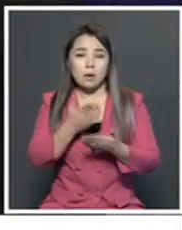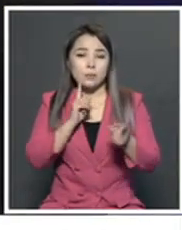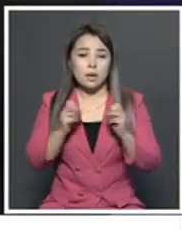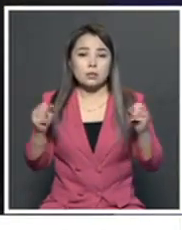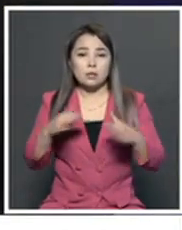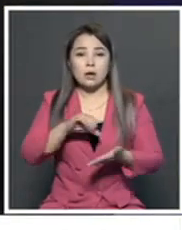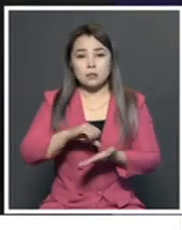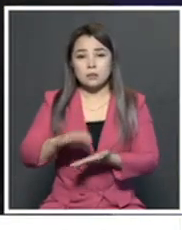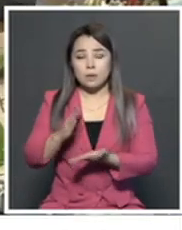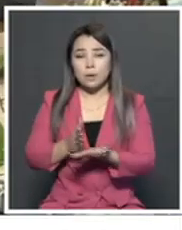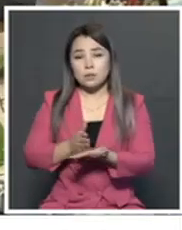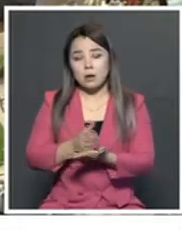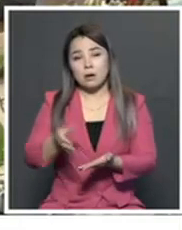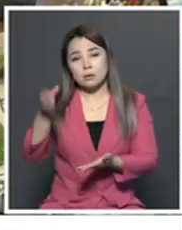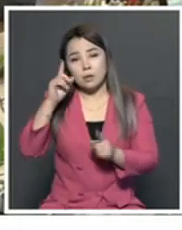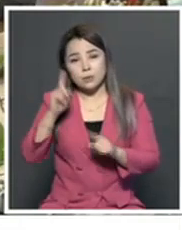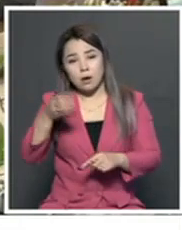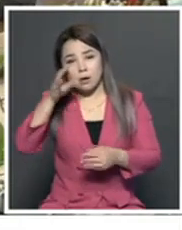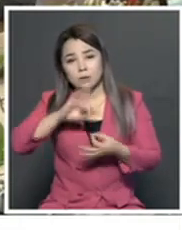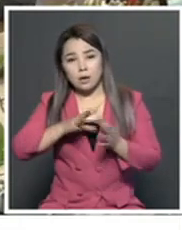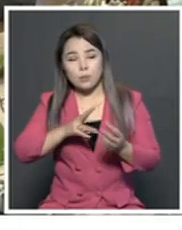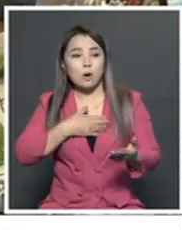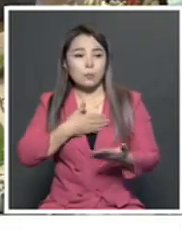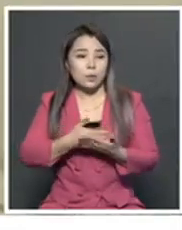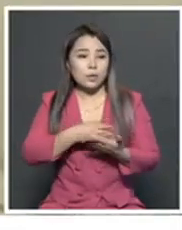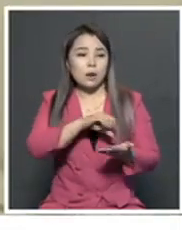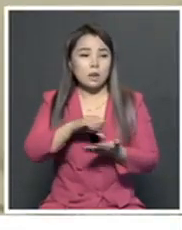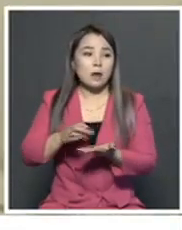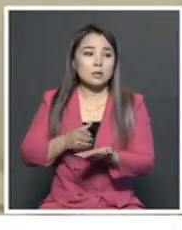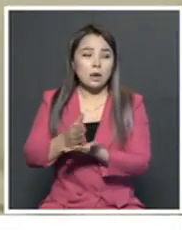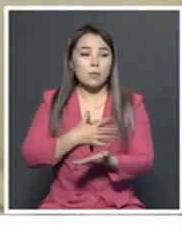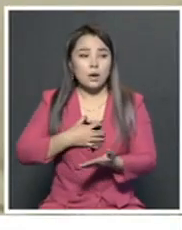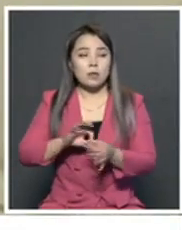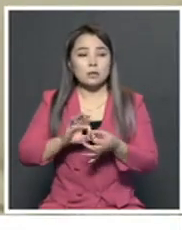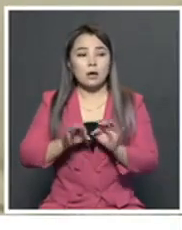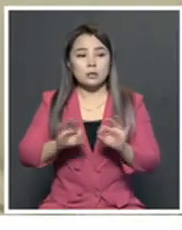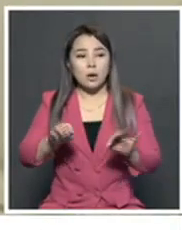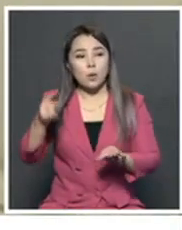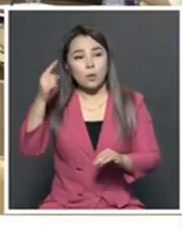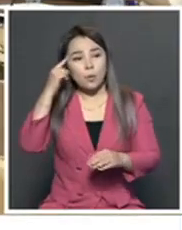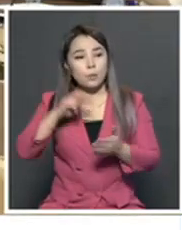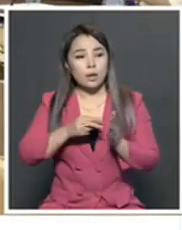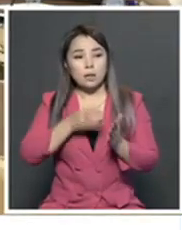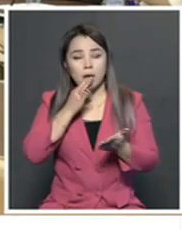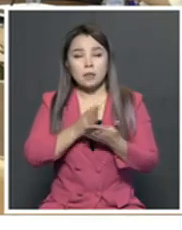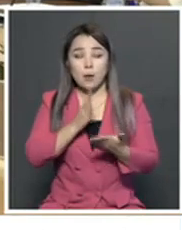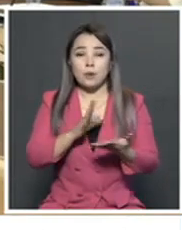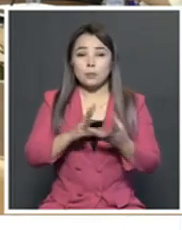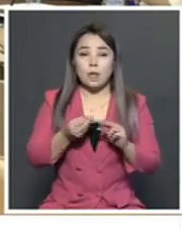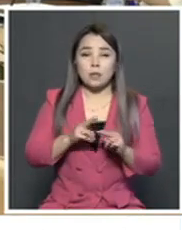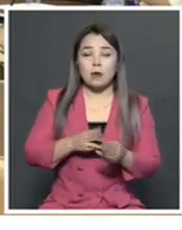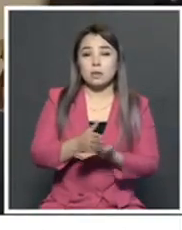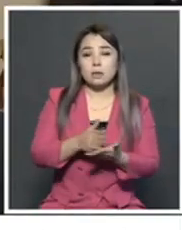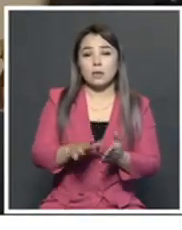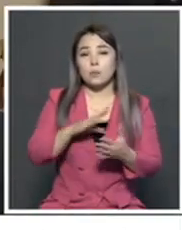айтылды. Шараға саясаттанушылар, ғалымдар мен қоғам белсенділері қатысып, алдағы саяси науқанның маңыздылығы туралы ой-пікірлерін ортаға салды. Әрбір саяси науқан, оның